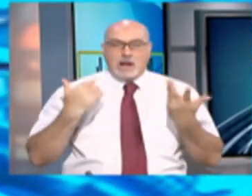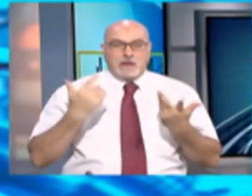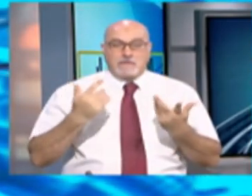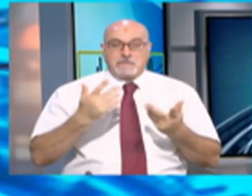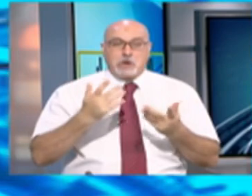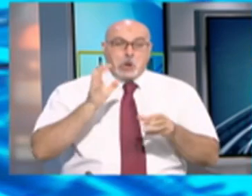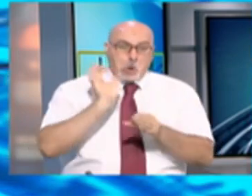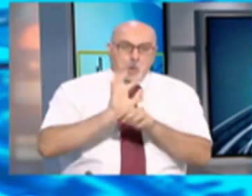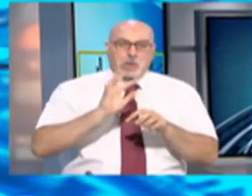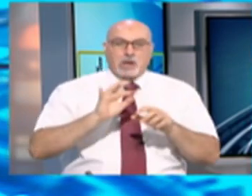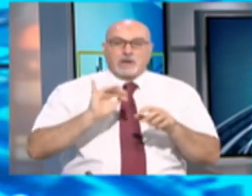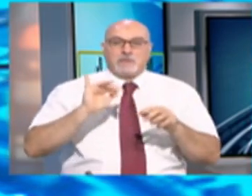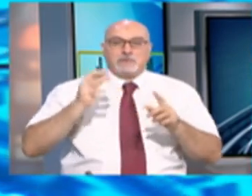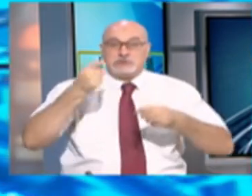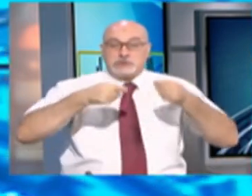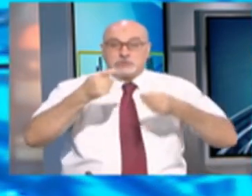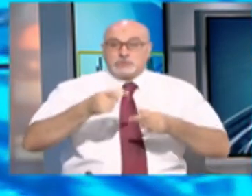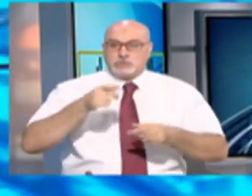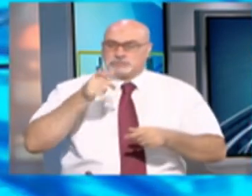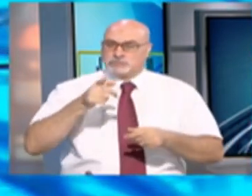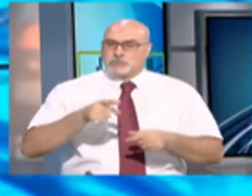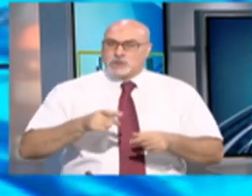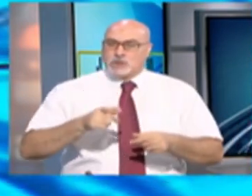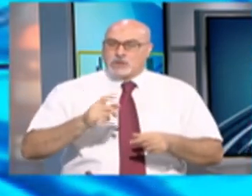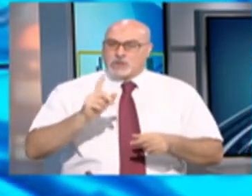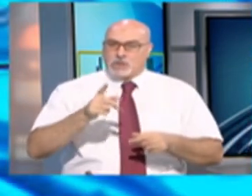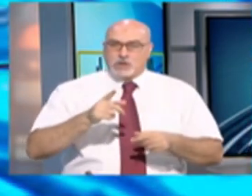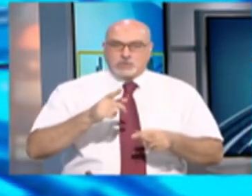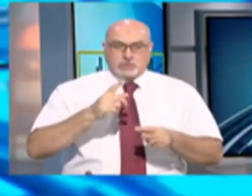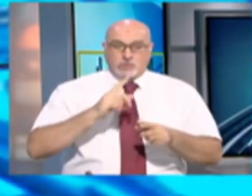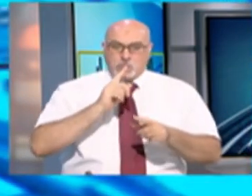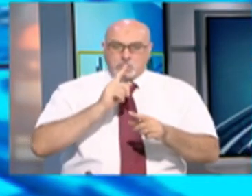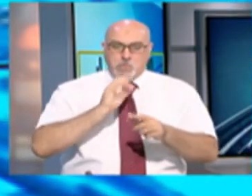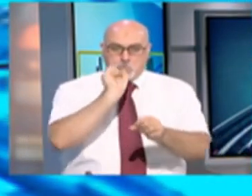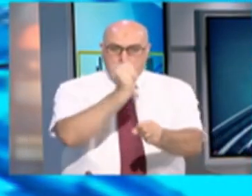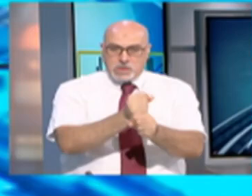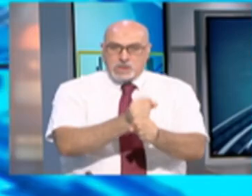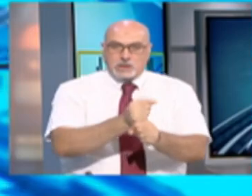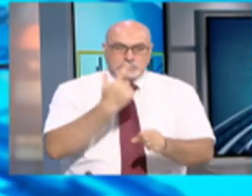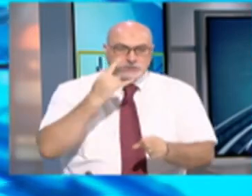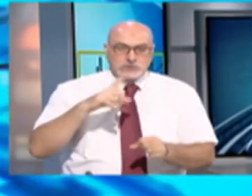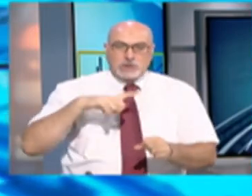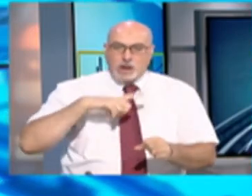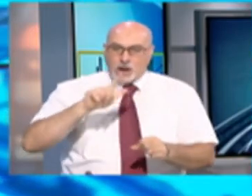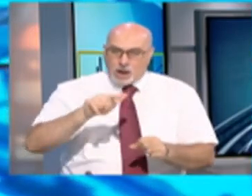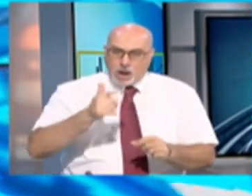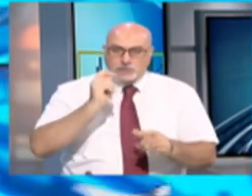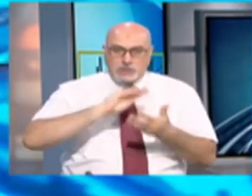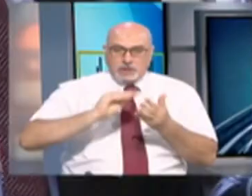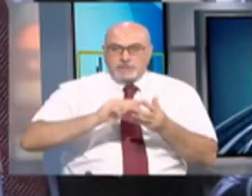الاستثمار، مشددا على عدم التسامح مع كل مخالف لهذا القرار أو معيق لسير